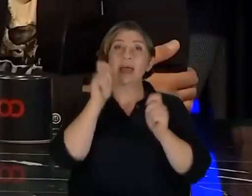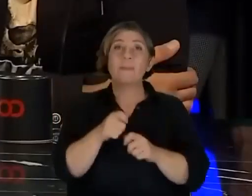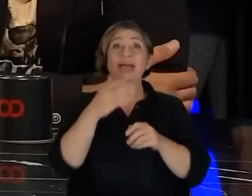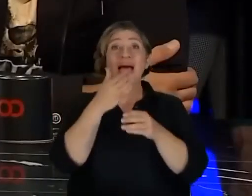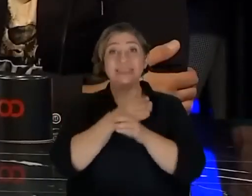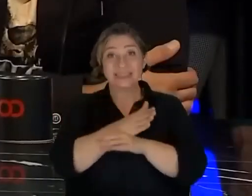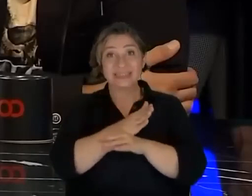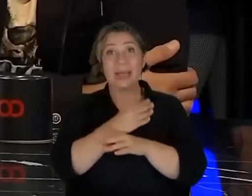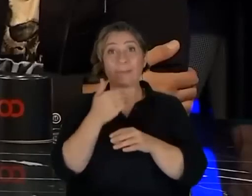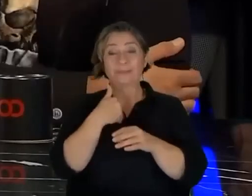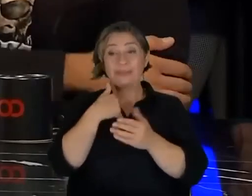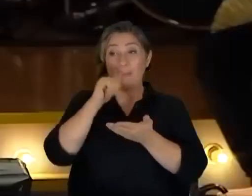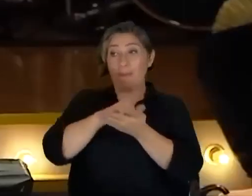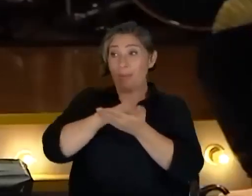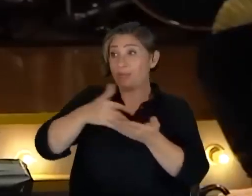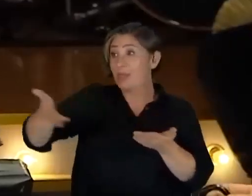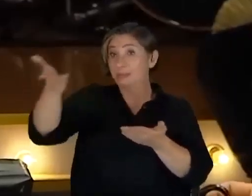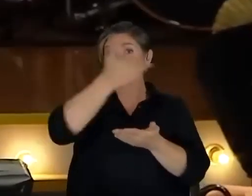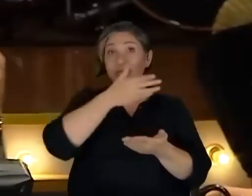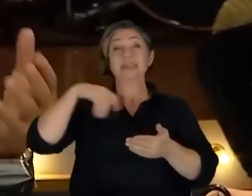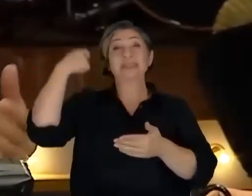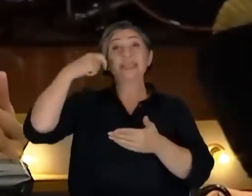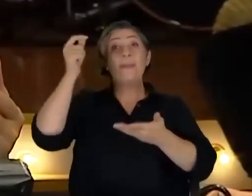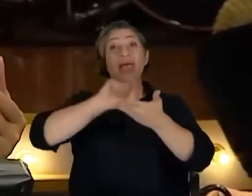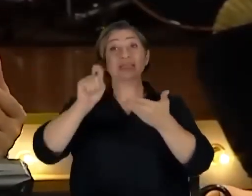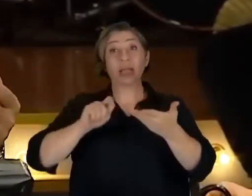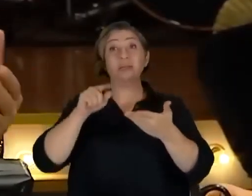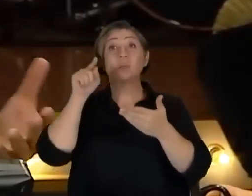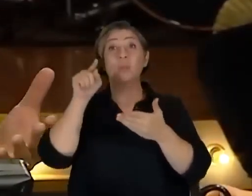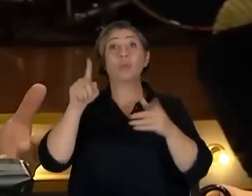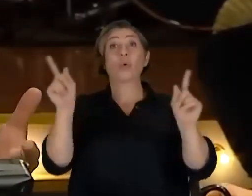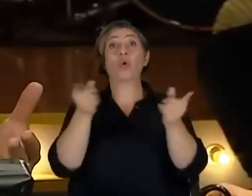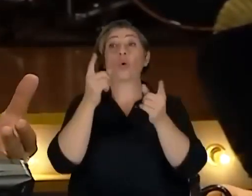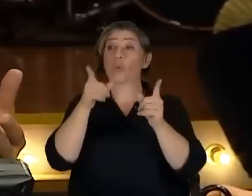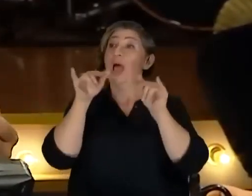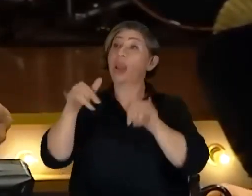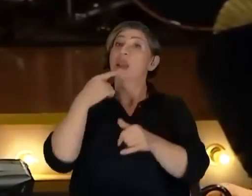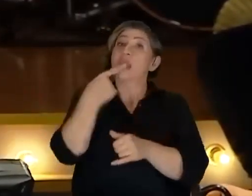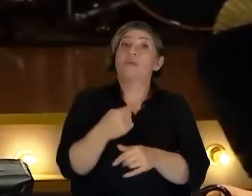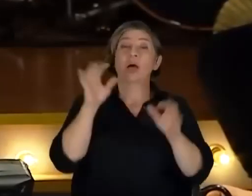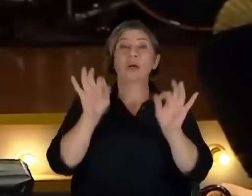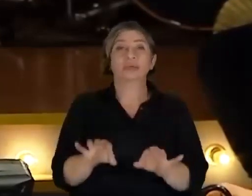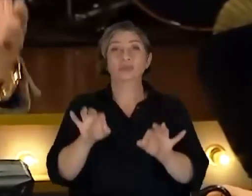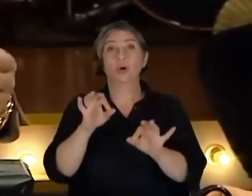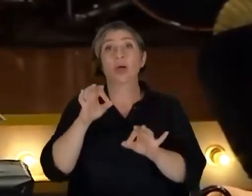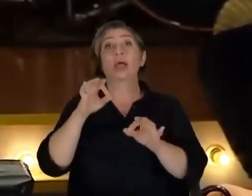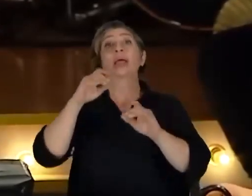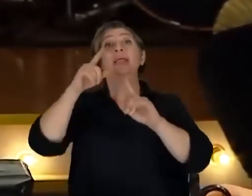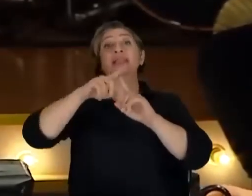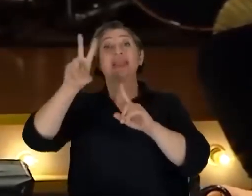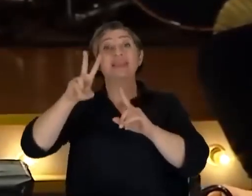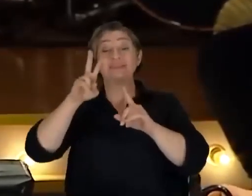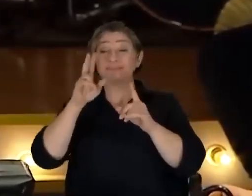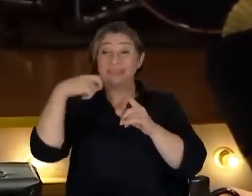yaparken aslında bizim medyamızın da işte sinema yazarları da bu koroya katılıyorlar. Bir yandan medya